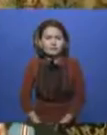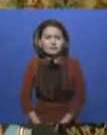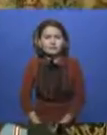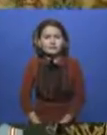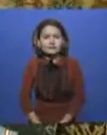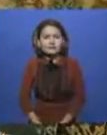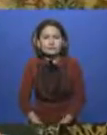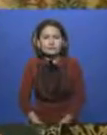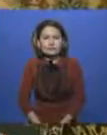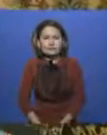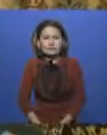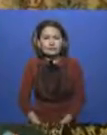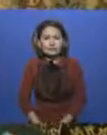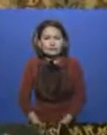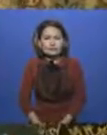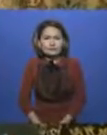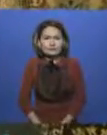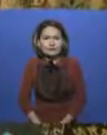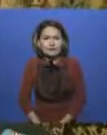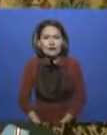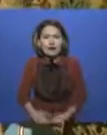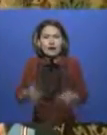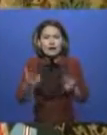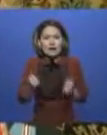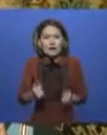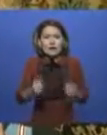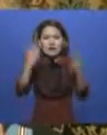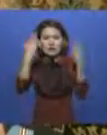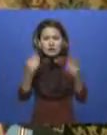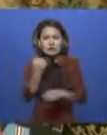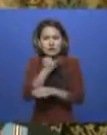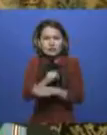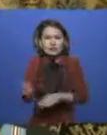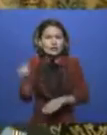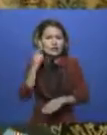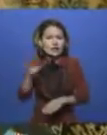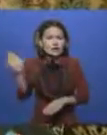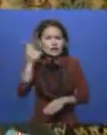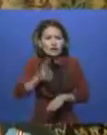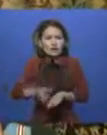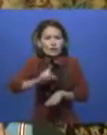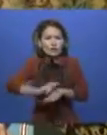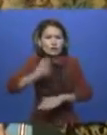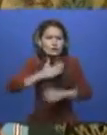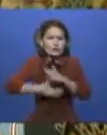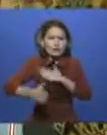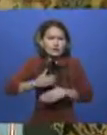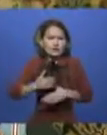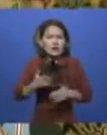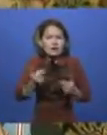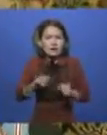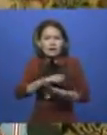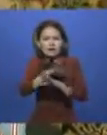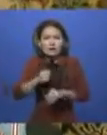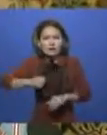друг друга ходили. Ол сезімді сөзбен жеткізу мүмкін емес. Жауынгерлер бір-бірін аспанға лақтырып, қуаныштан балаға айналып кеткендей